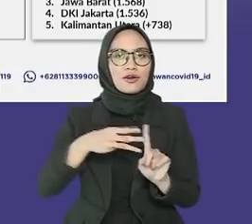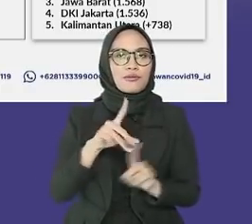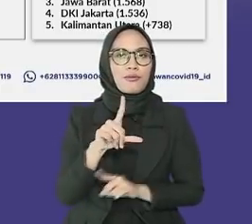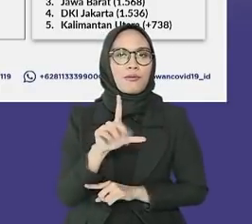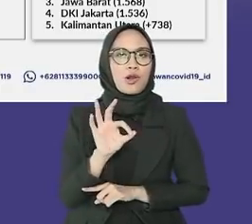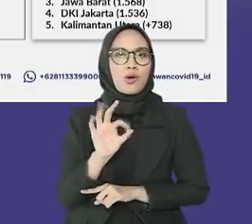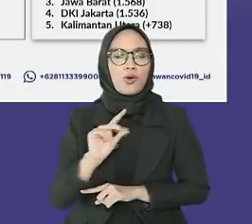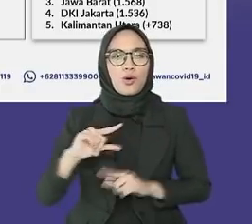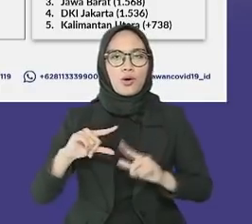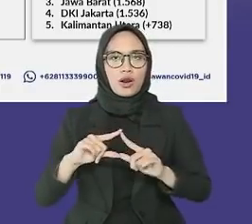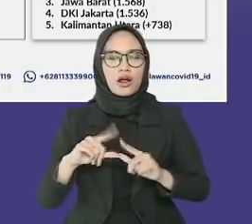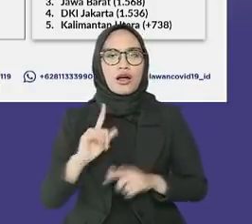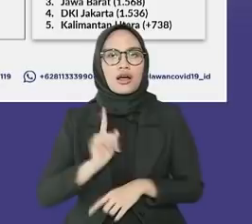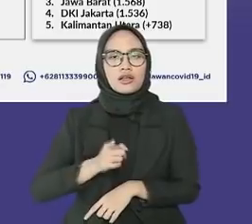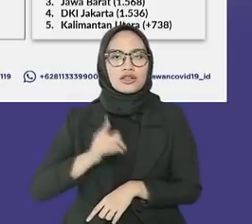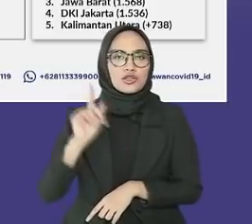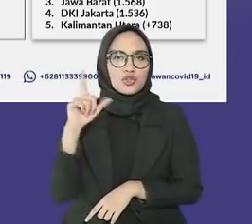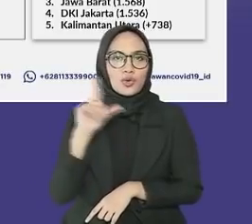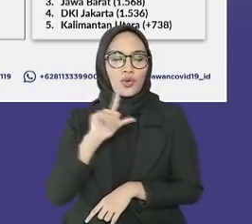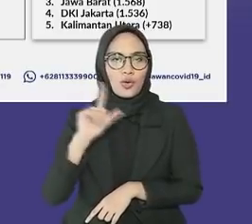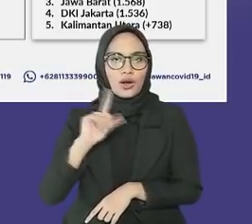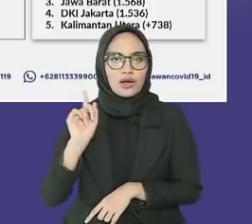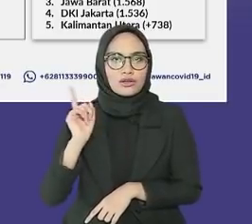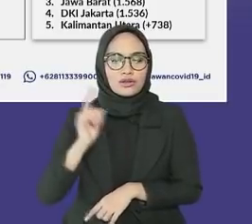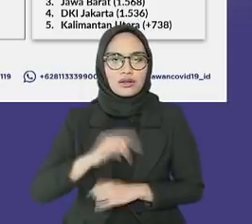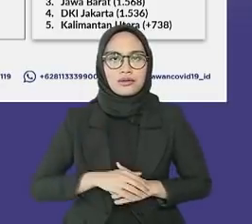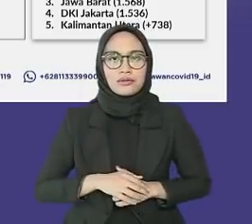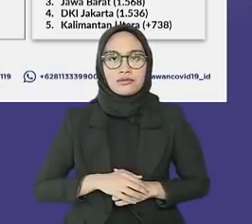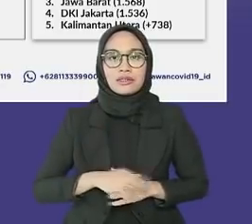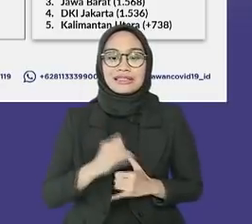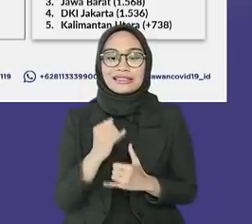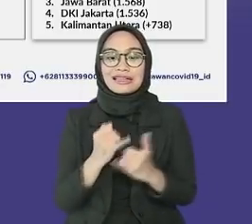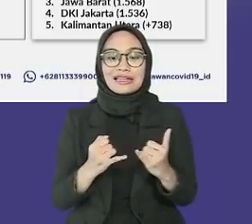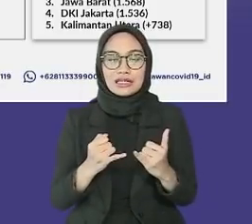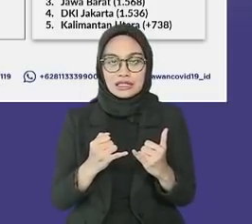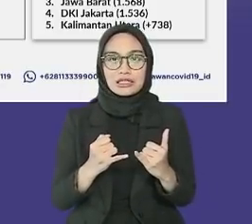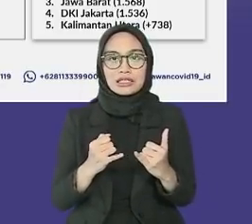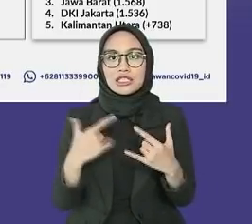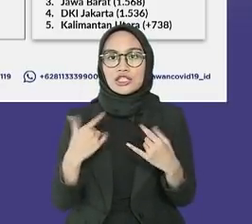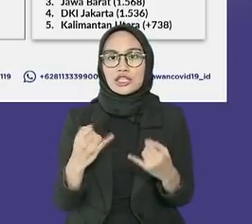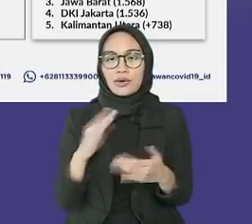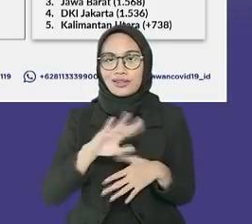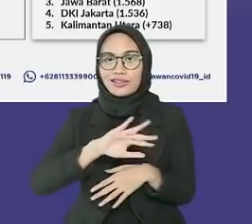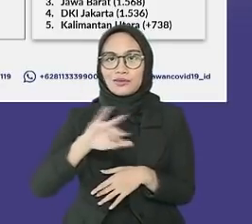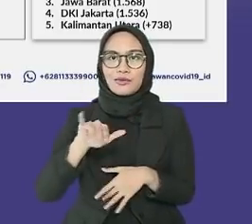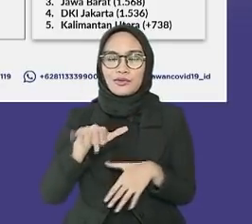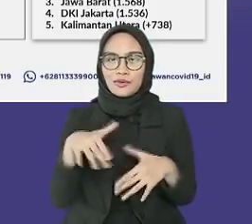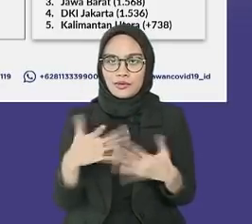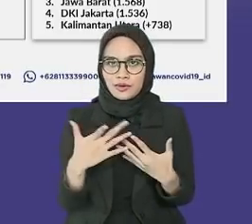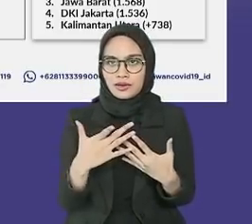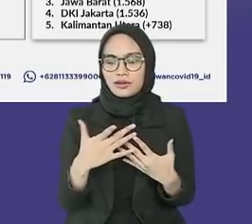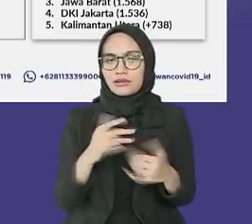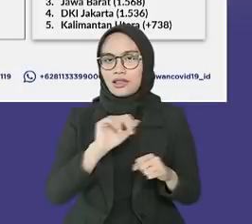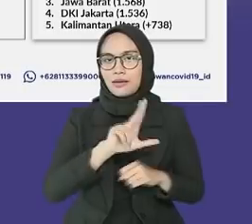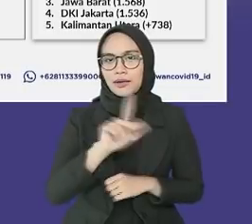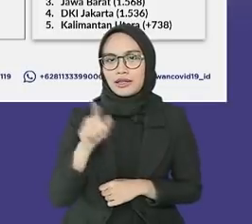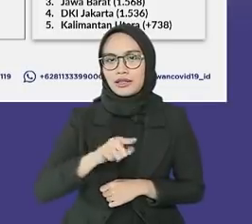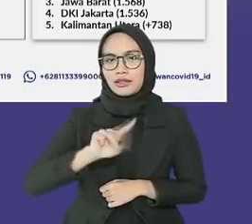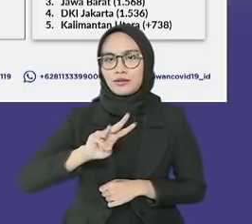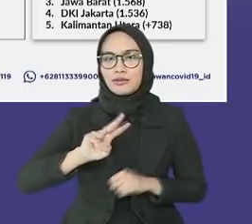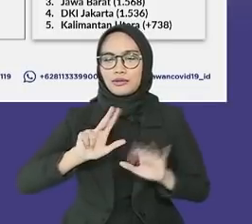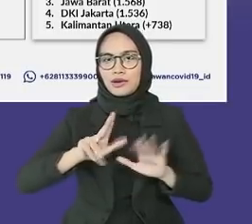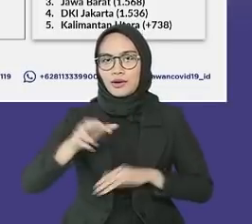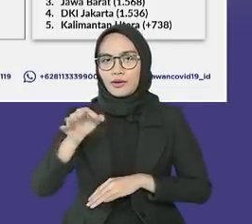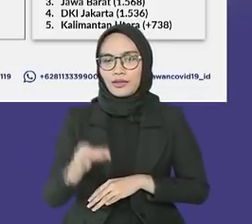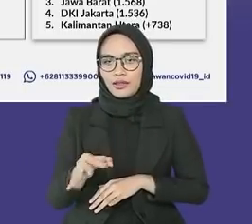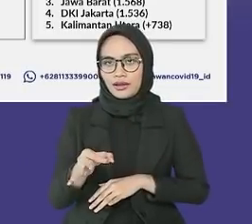Kota Surakarta. Dan yang terakhir, yaitu di Jawa Timur, terdapat 8 dari 38 kabupaten kota atau